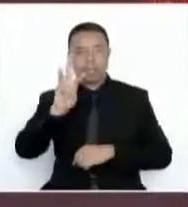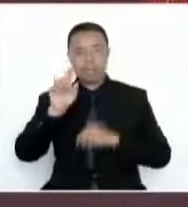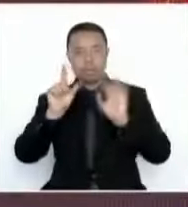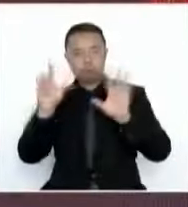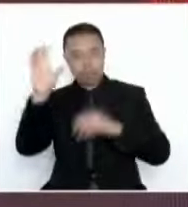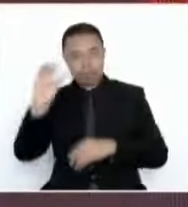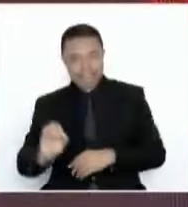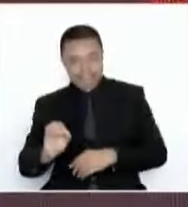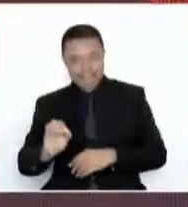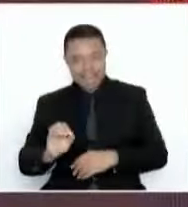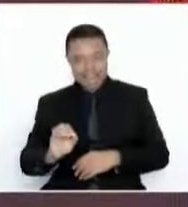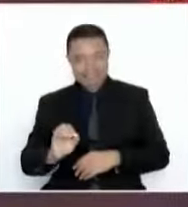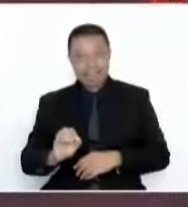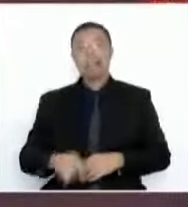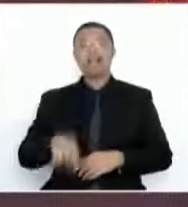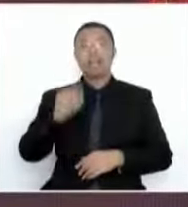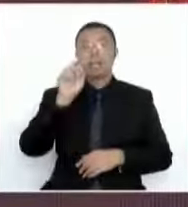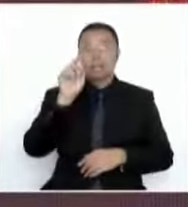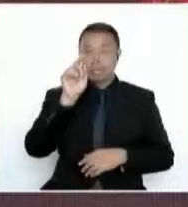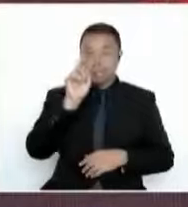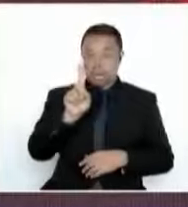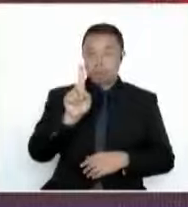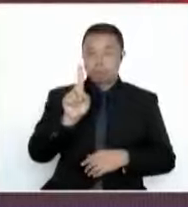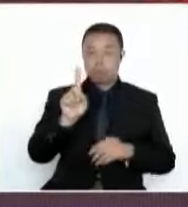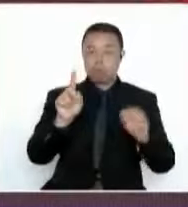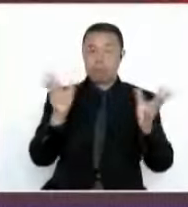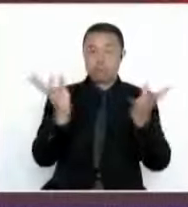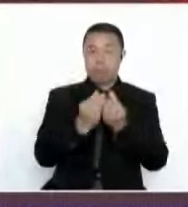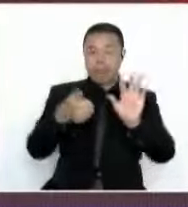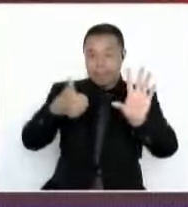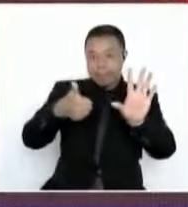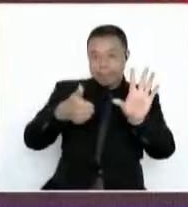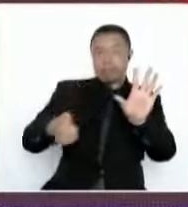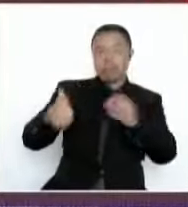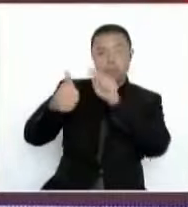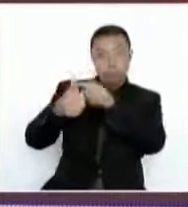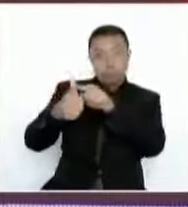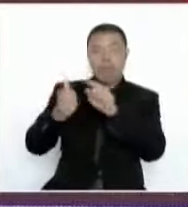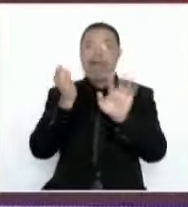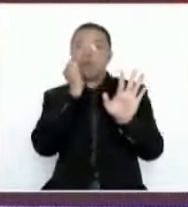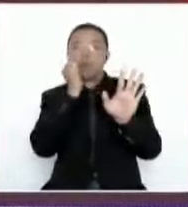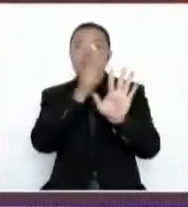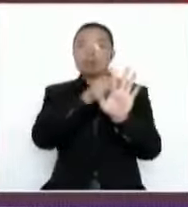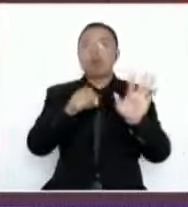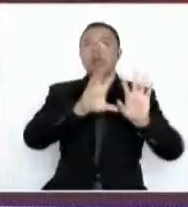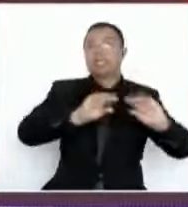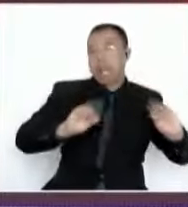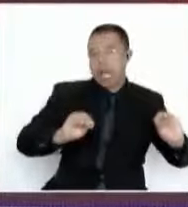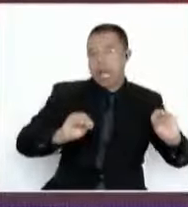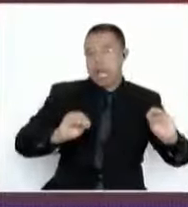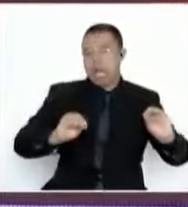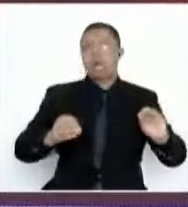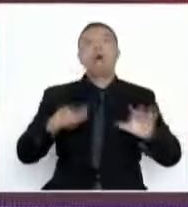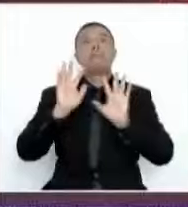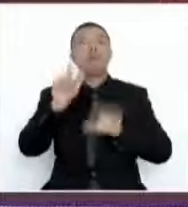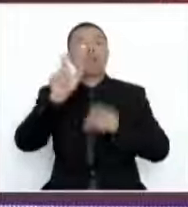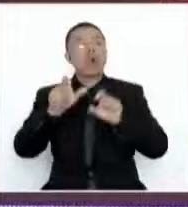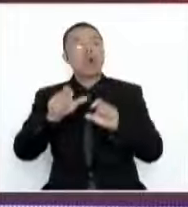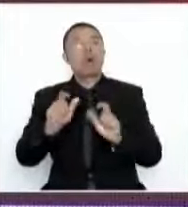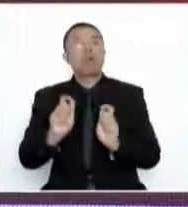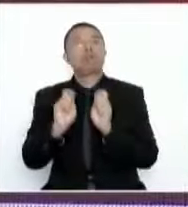70,37% di mana satu dari en orang muda di Jakarta menganggur sementara itu mayoritas lowangan kerja yang